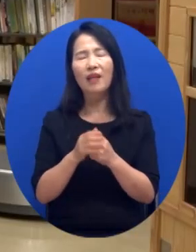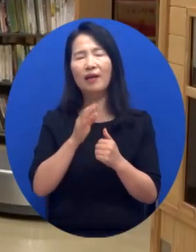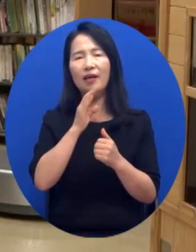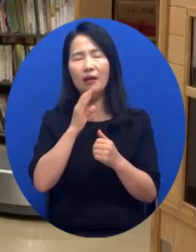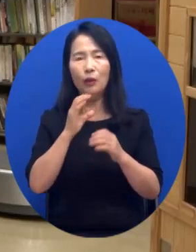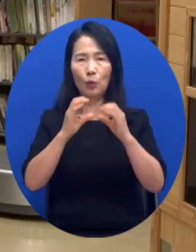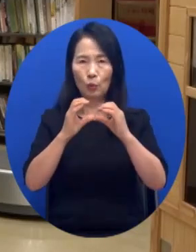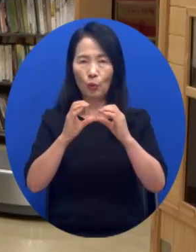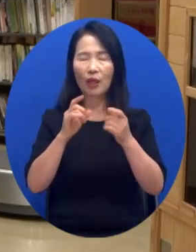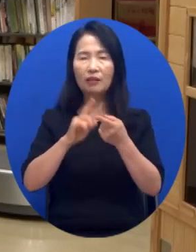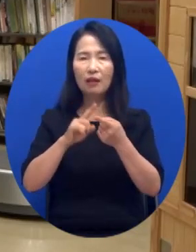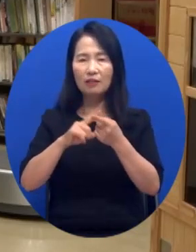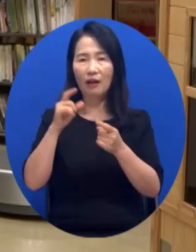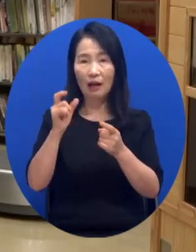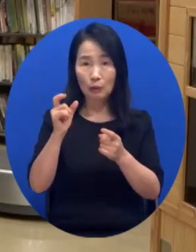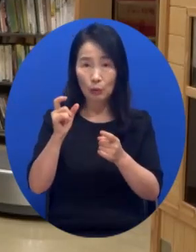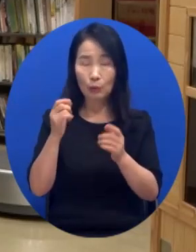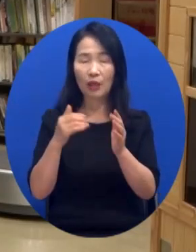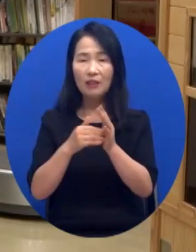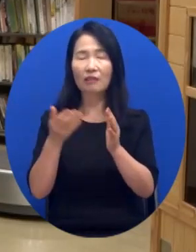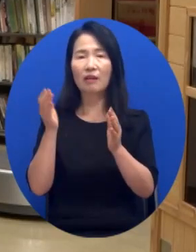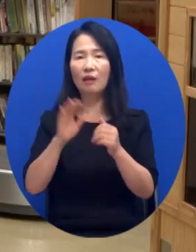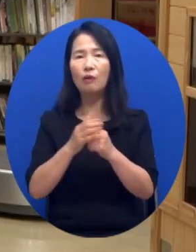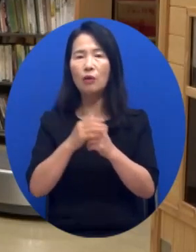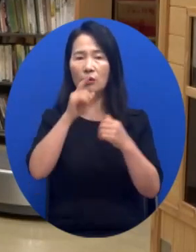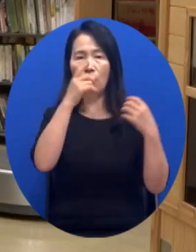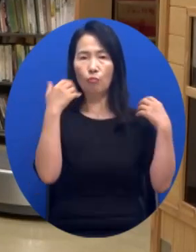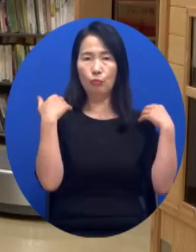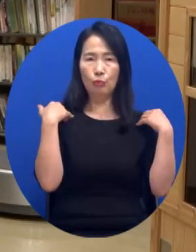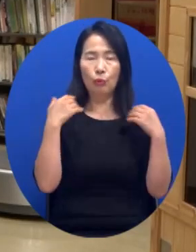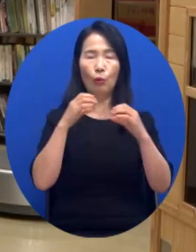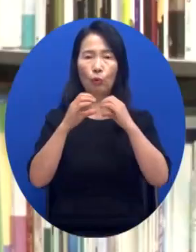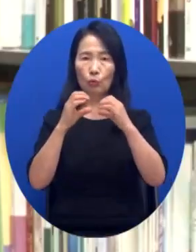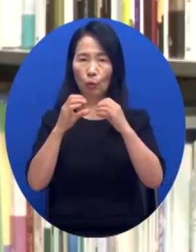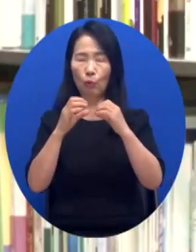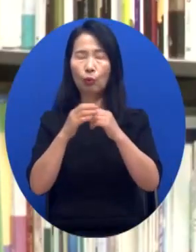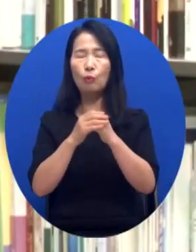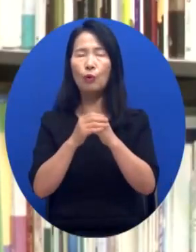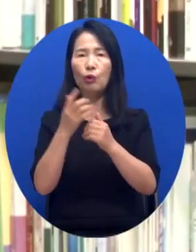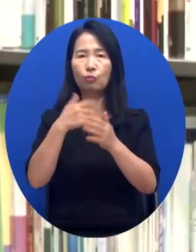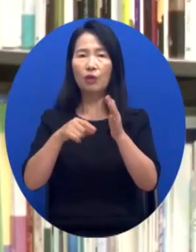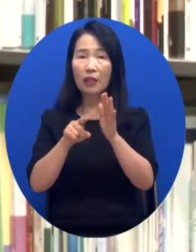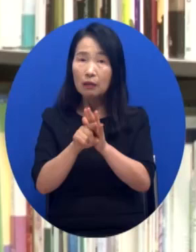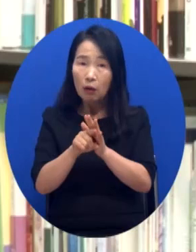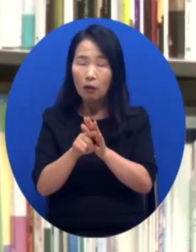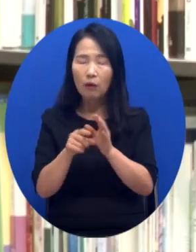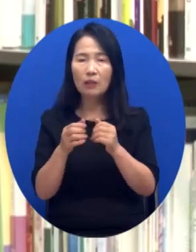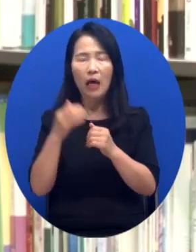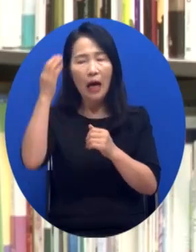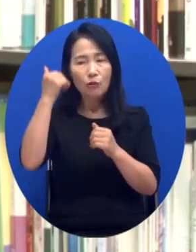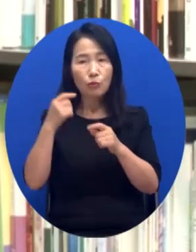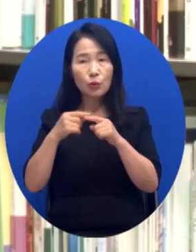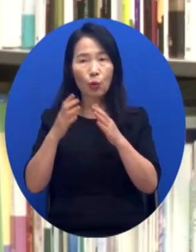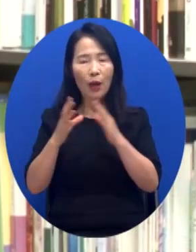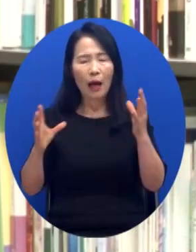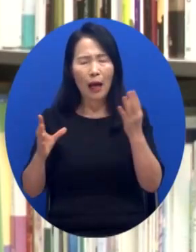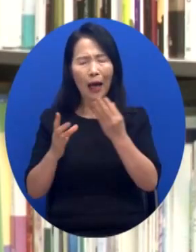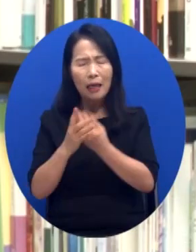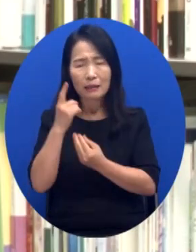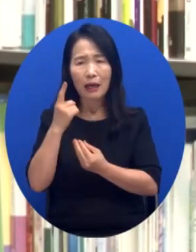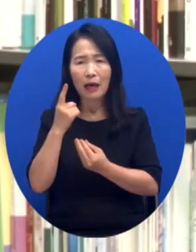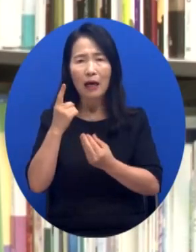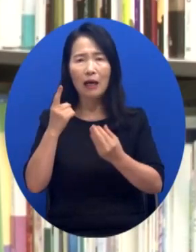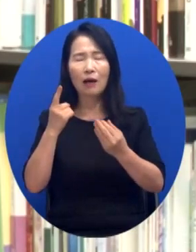하셨는데 대정부와의 소통을 위해서 가장 중요한 건 우선 이 한국교회가 하나된 목소리를 낼 수 있어야 하지 않을까